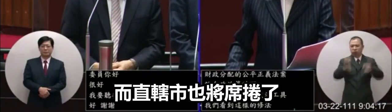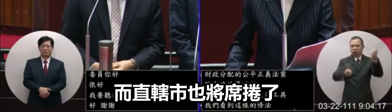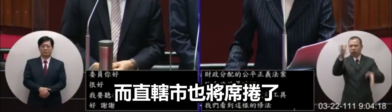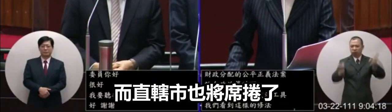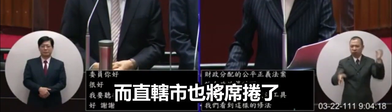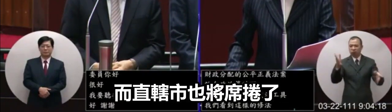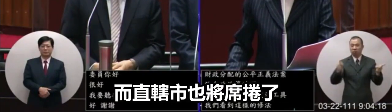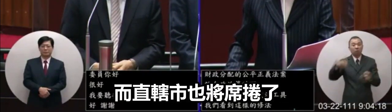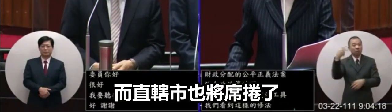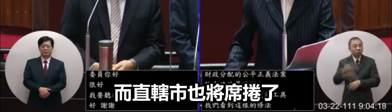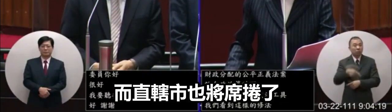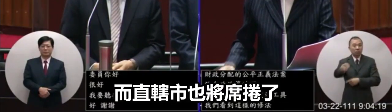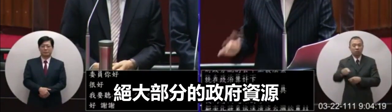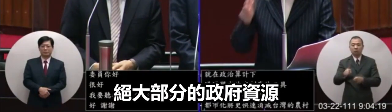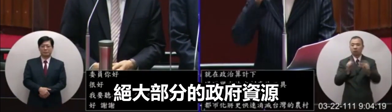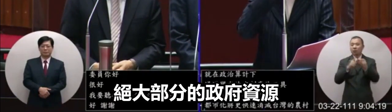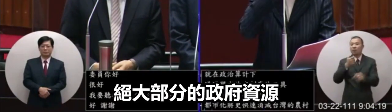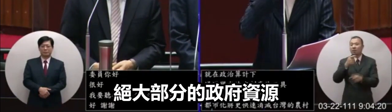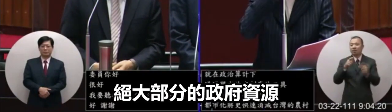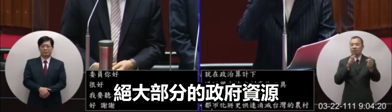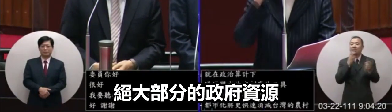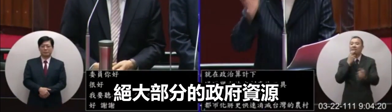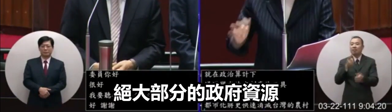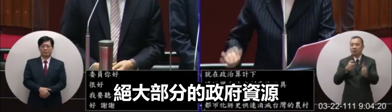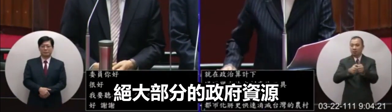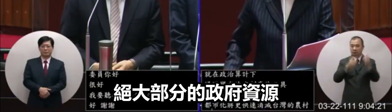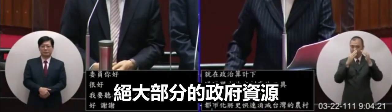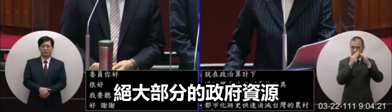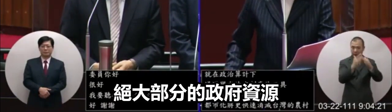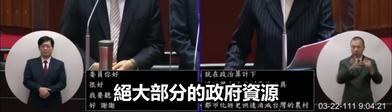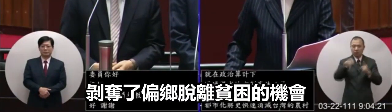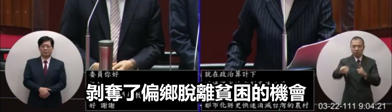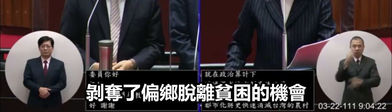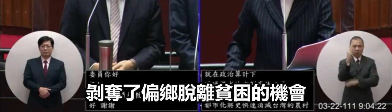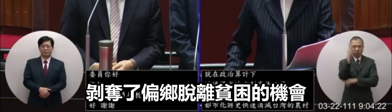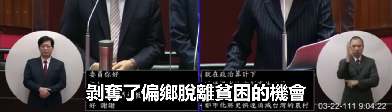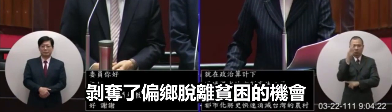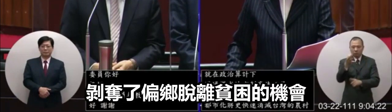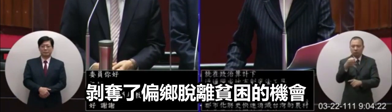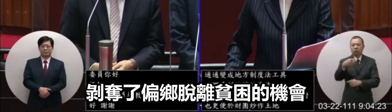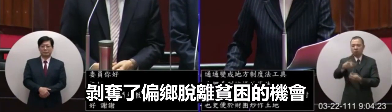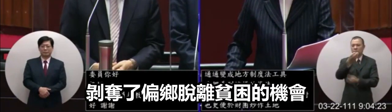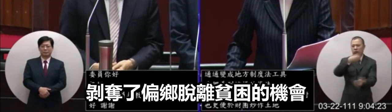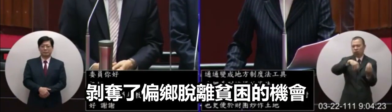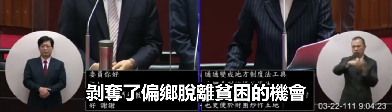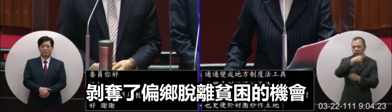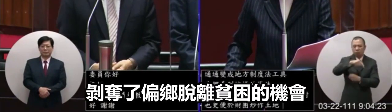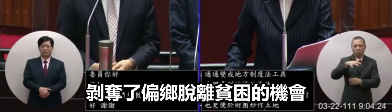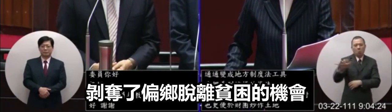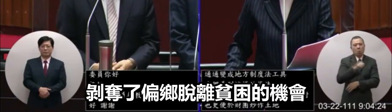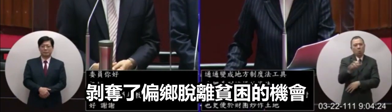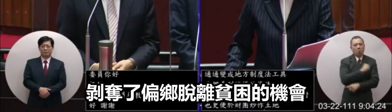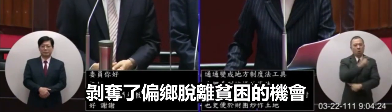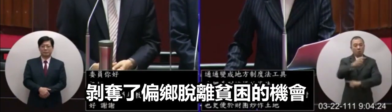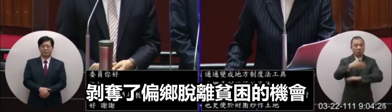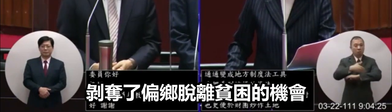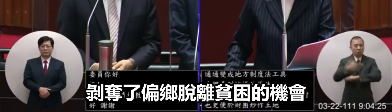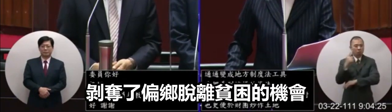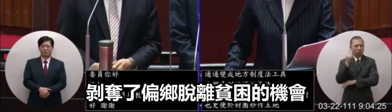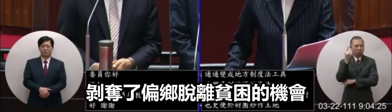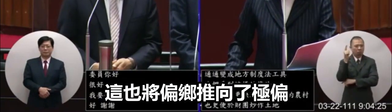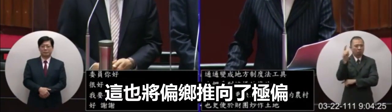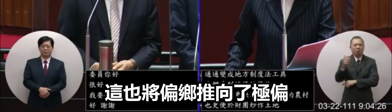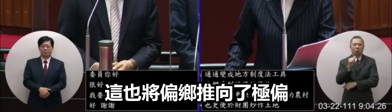辖市也将席卷了绝大部分的政府资源，剥夺了偏乡脱离贫困的机